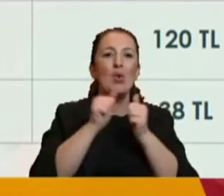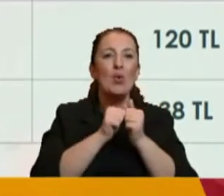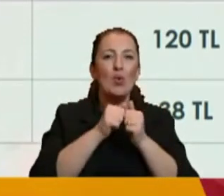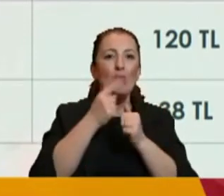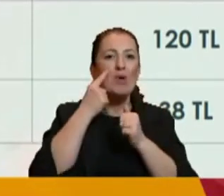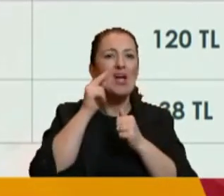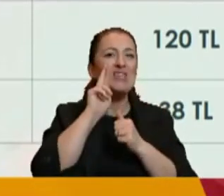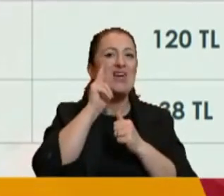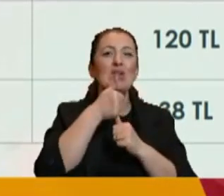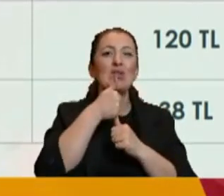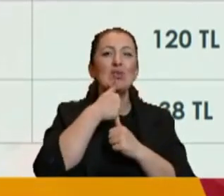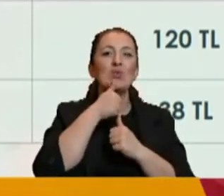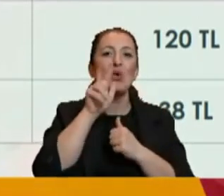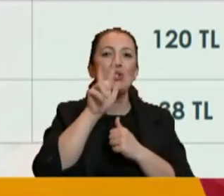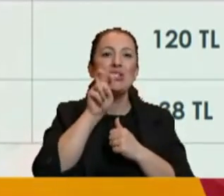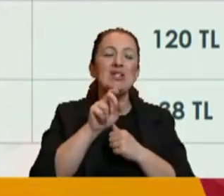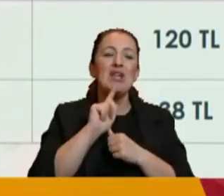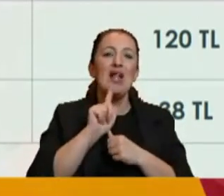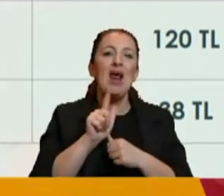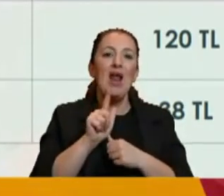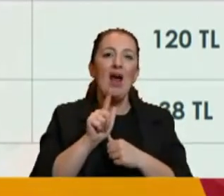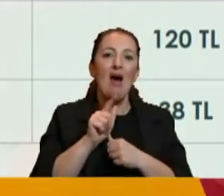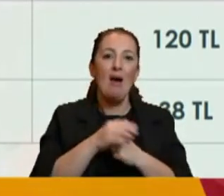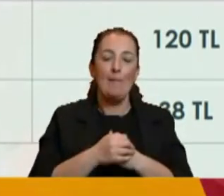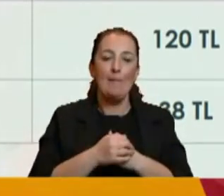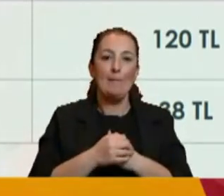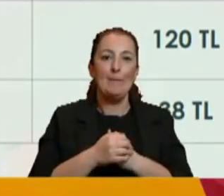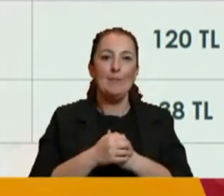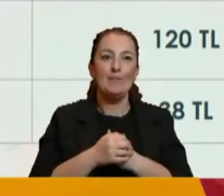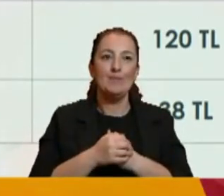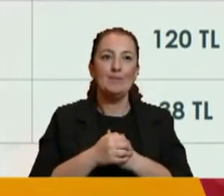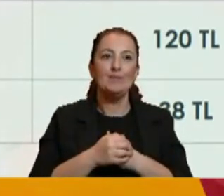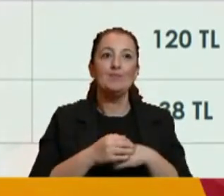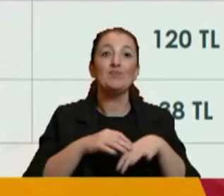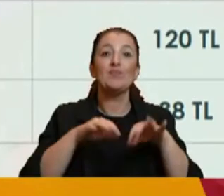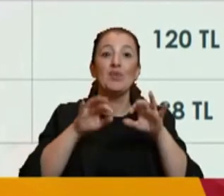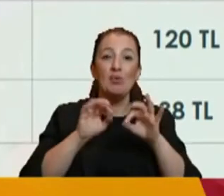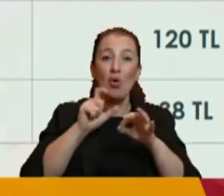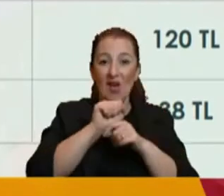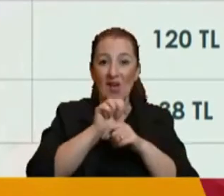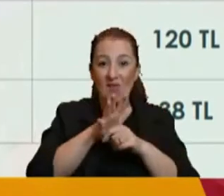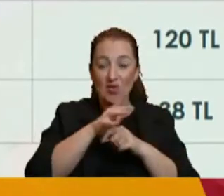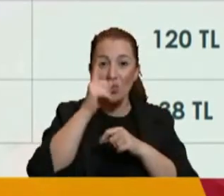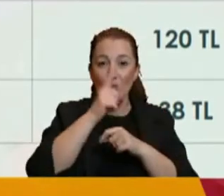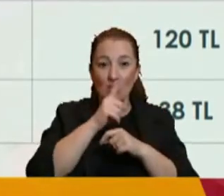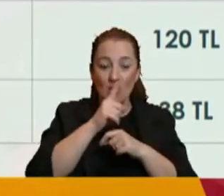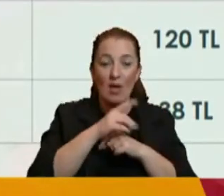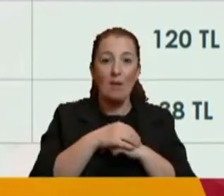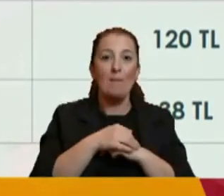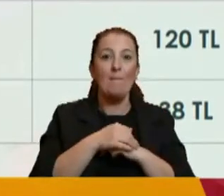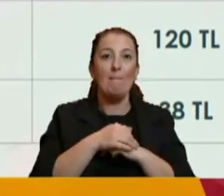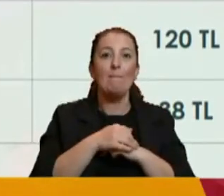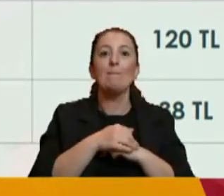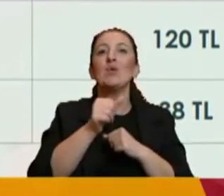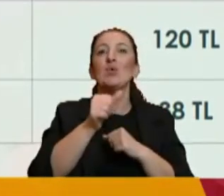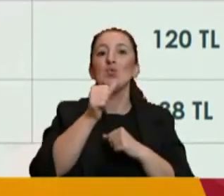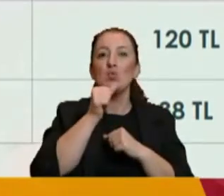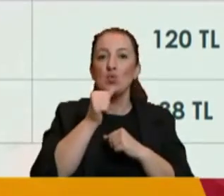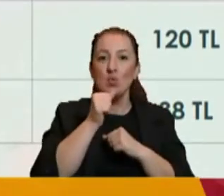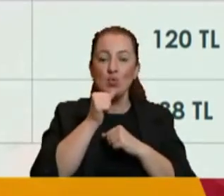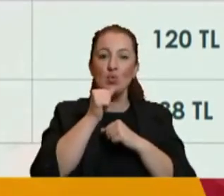38 lira Evet şimdi pandemi döneminde su